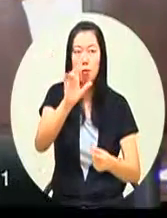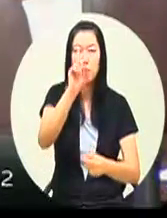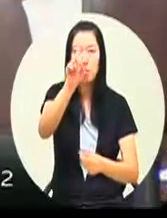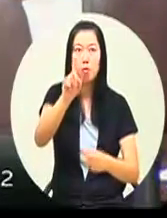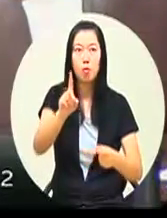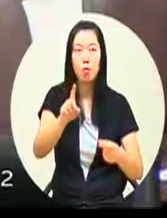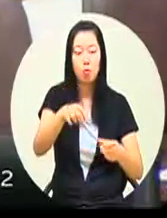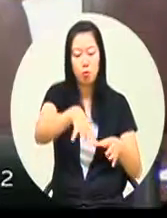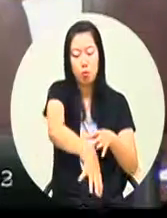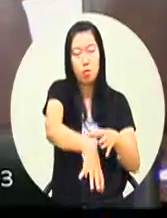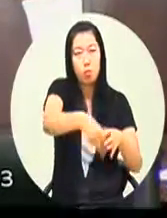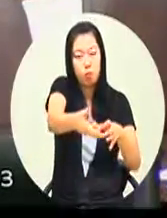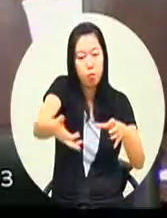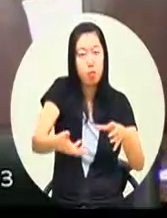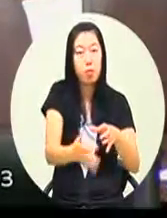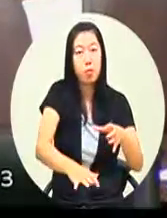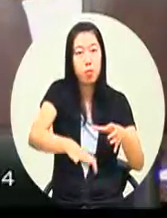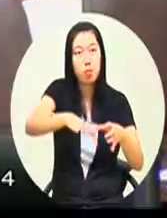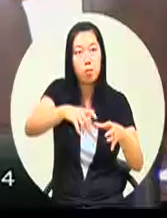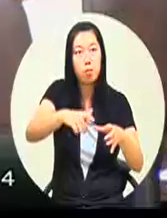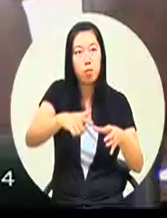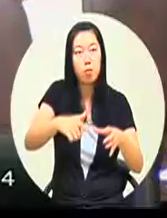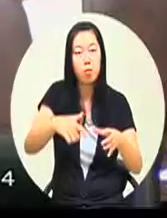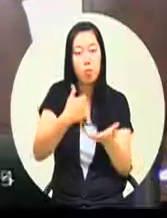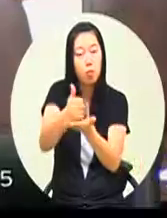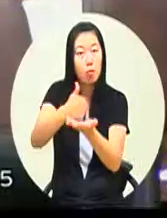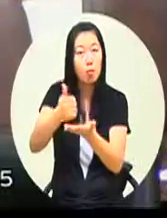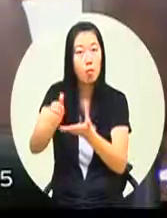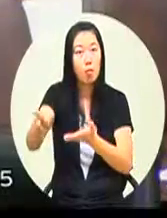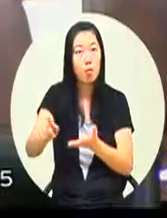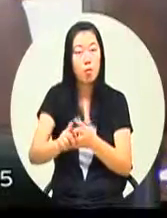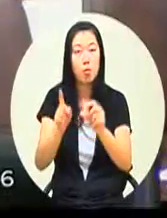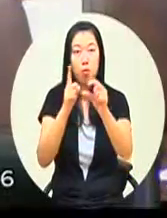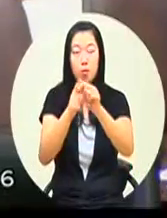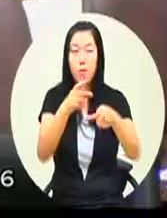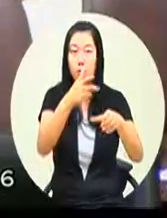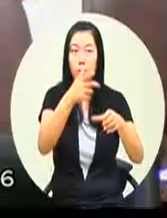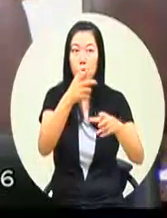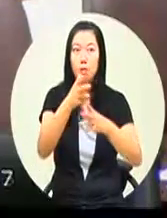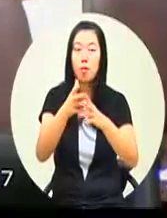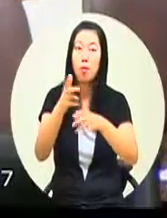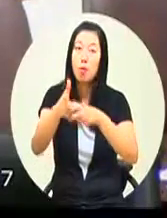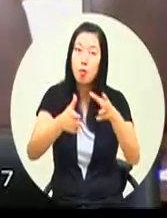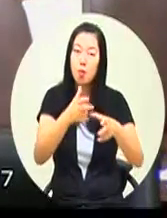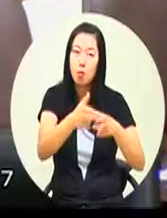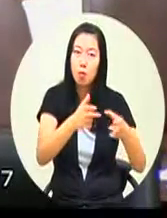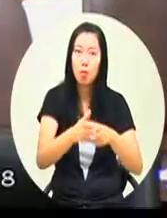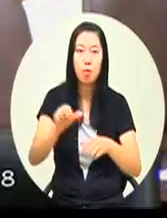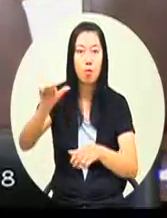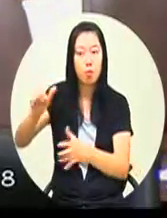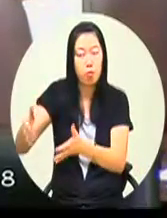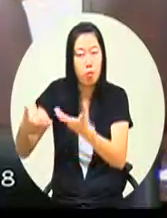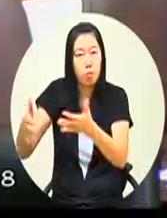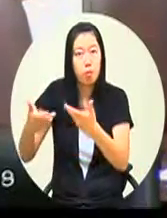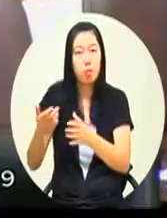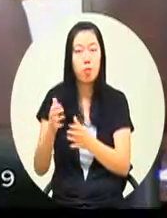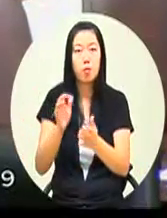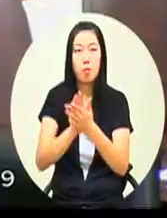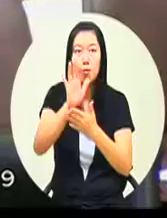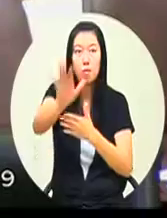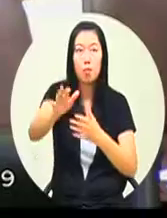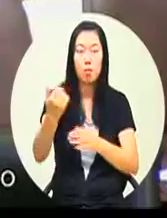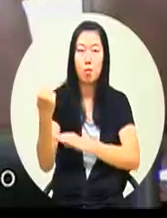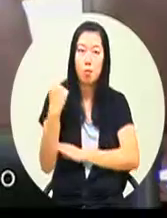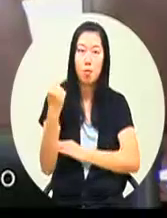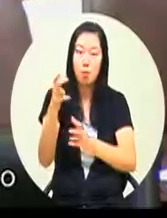浮流水，然后是供应中油五清后进厂的。据我所知就是